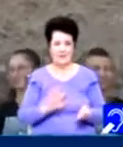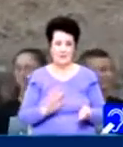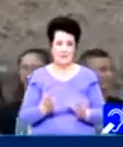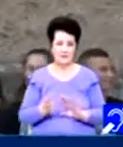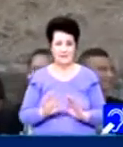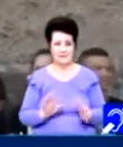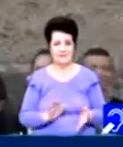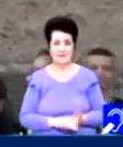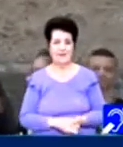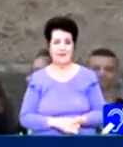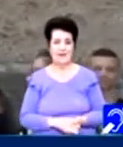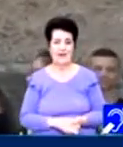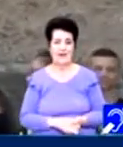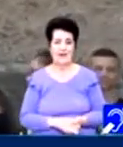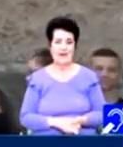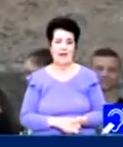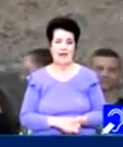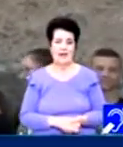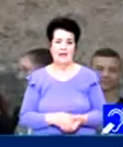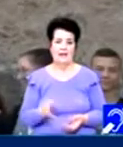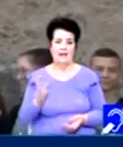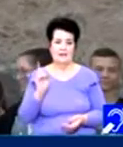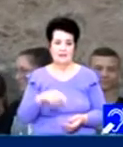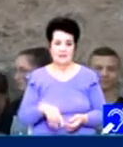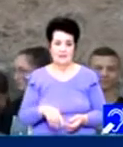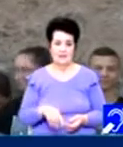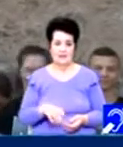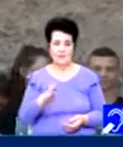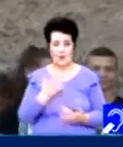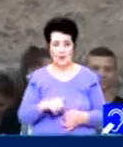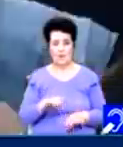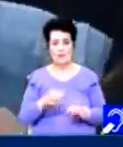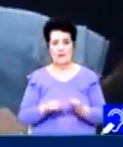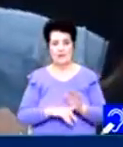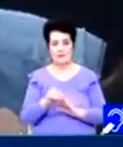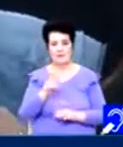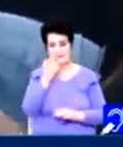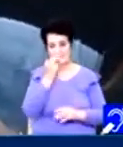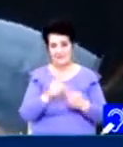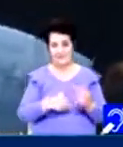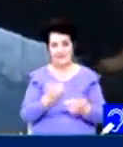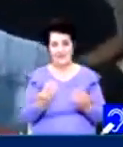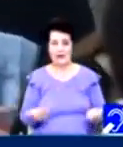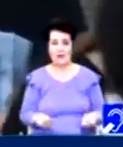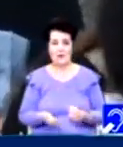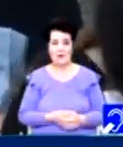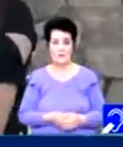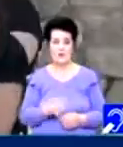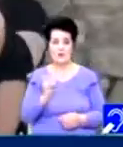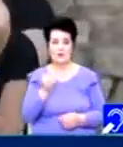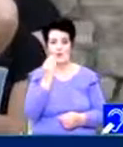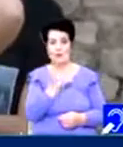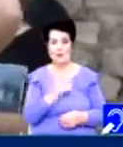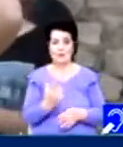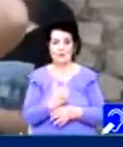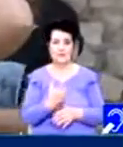plăcut, dar mai puțin. Știu din ce a devenit o pasiune care până acum este foarte mare. Am dorit să facem chiar mai multe